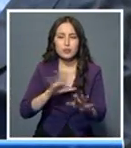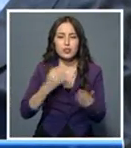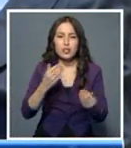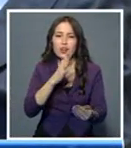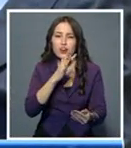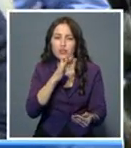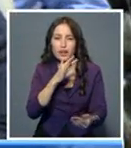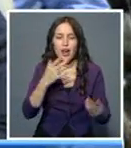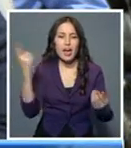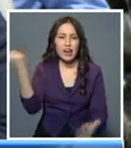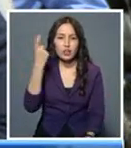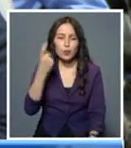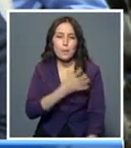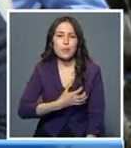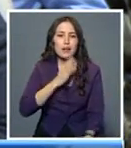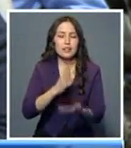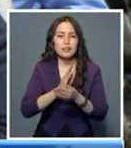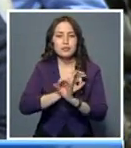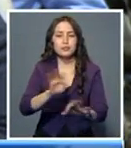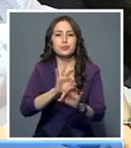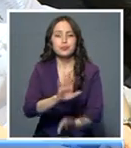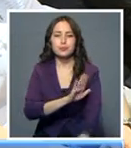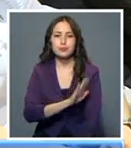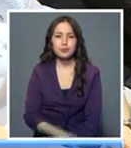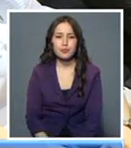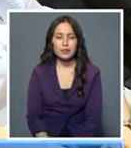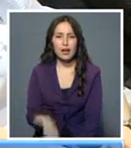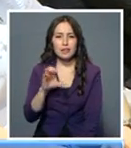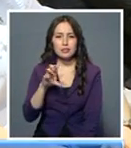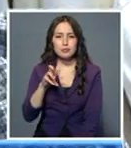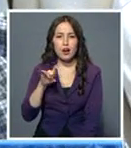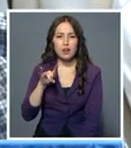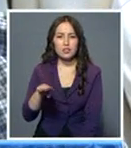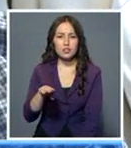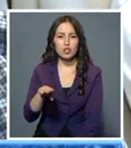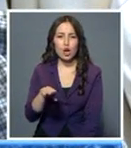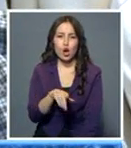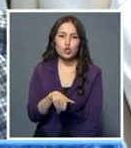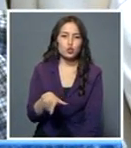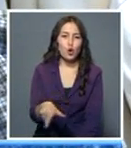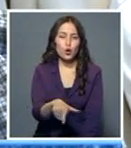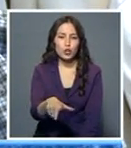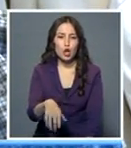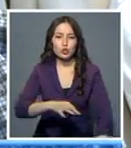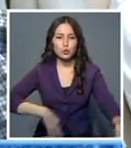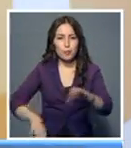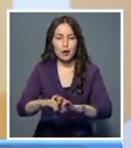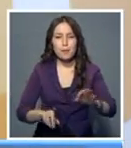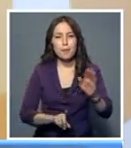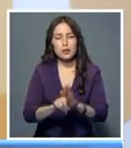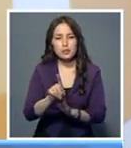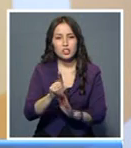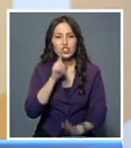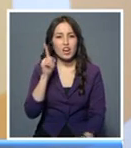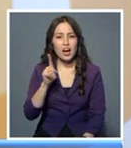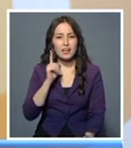экономиканы құрудың маңыздылығын атап өтті. Смарт жол жобасының басталуы жас стартаперлерге шынайы